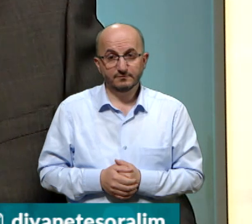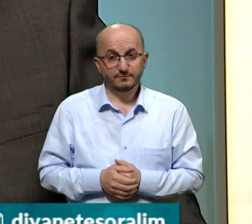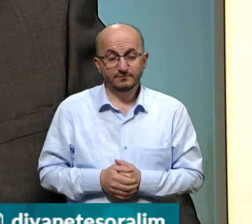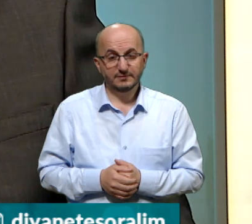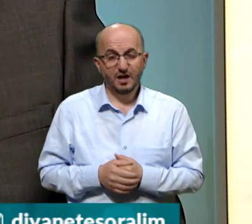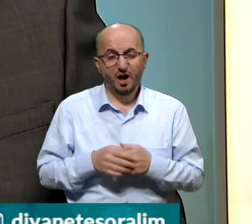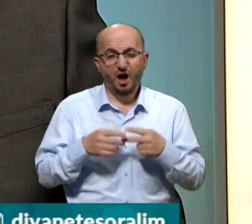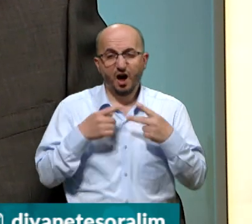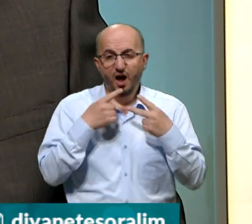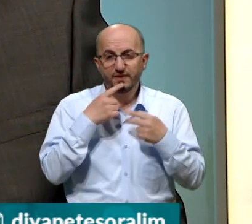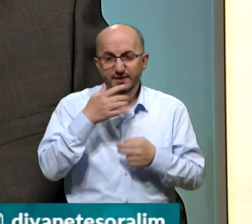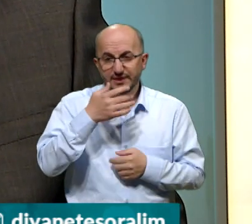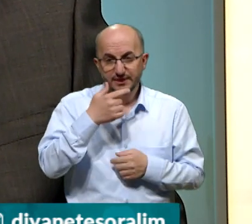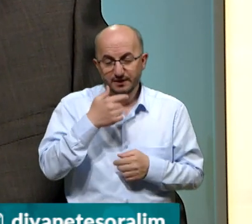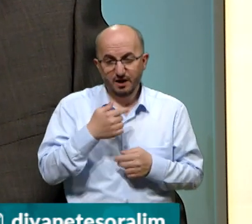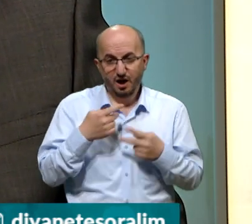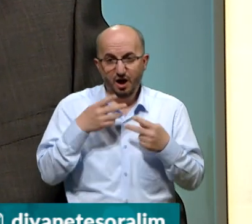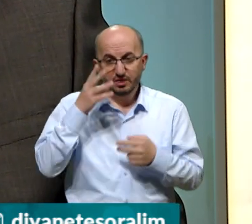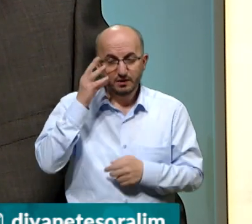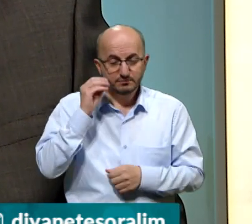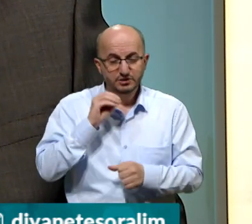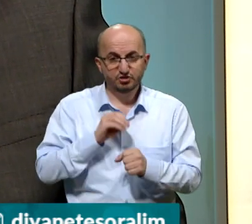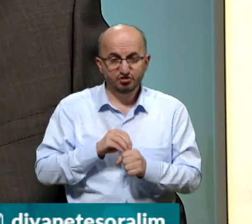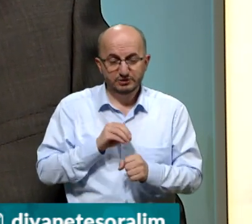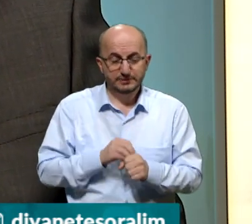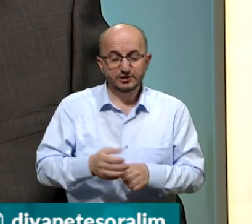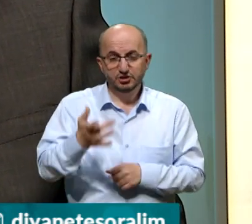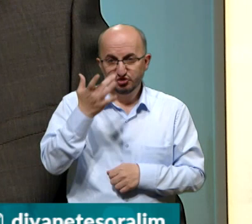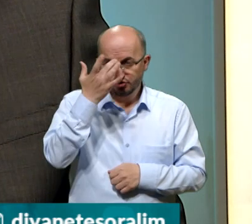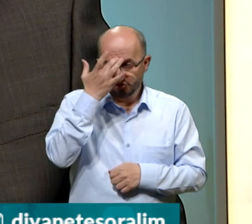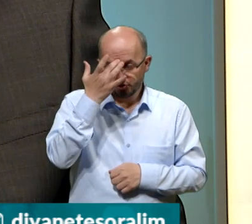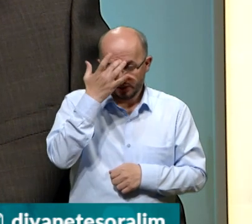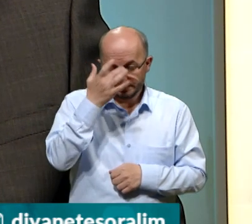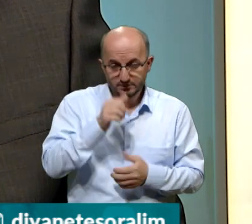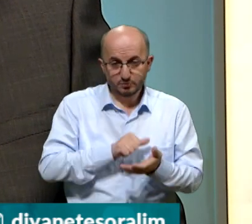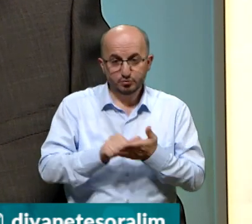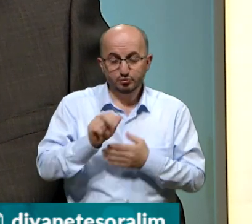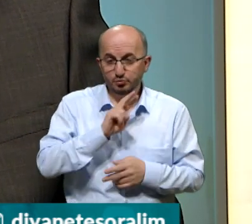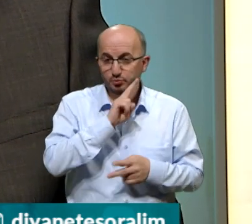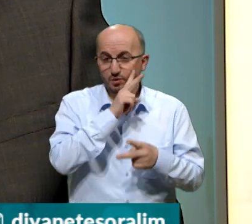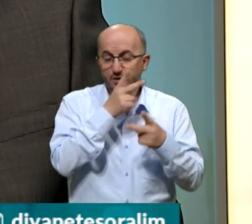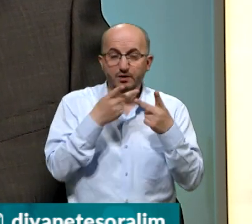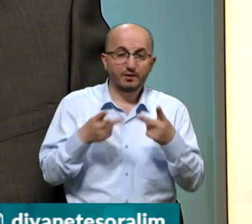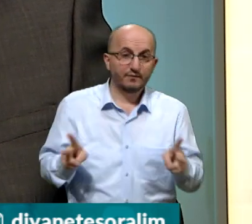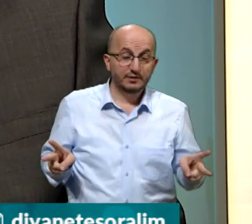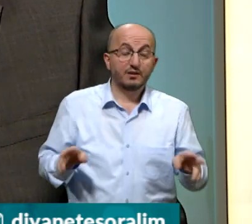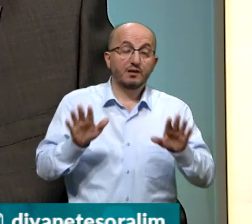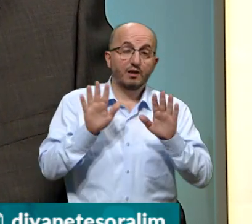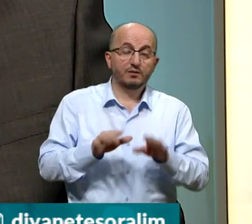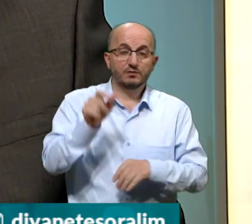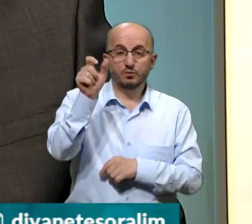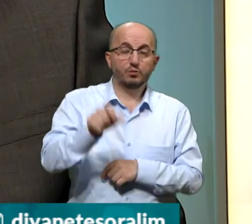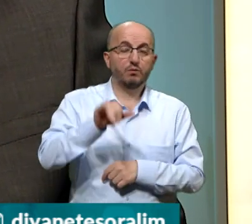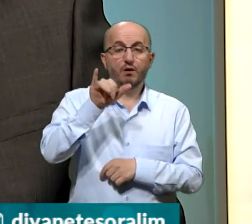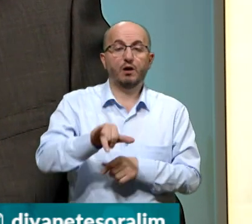net anlaşılsın diye bir şehidin Bütün günahları affedilir ancak